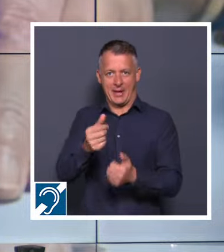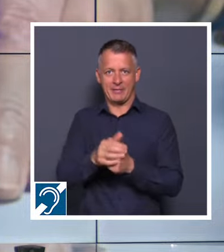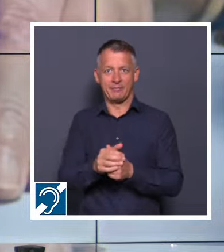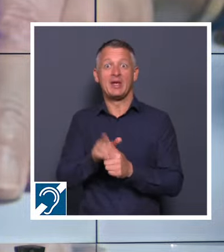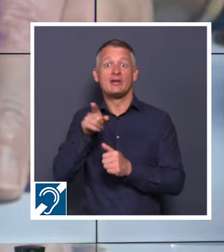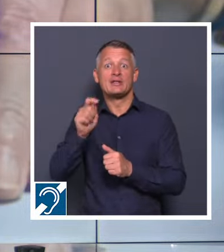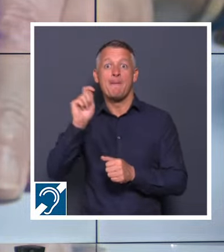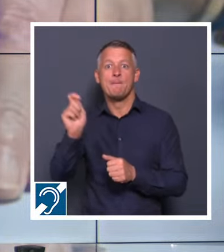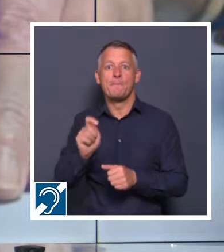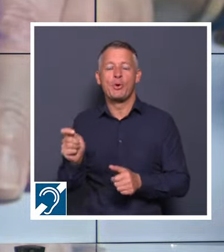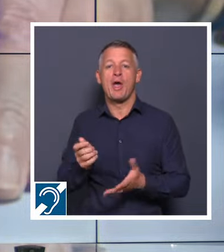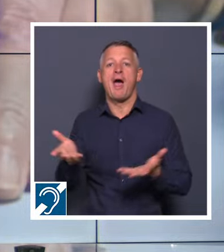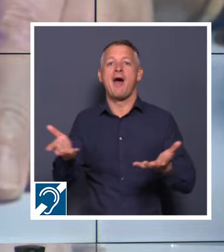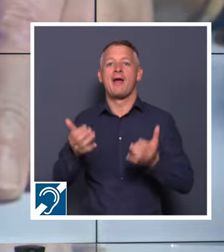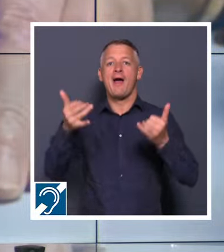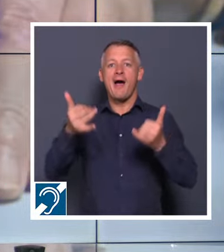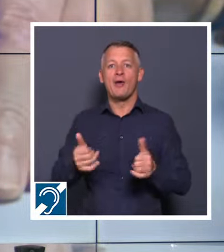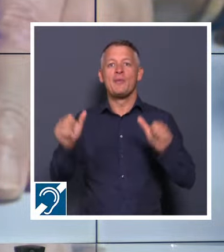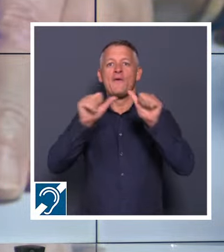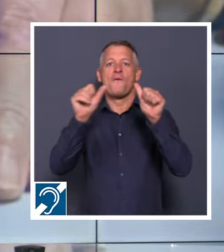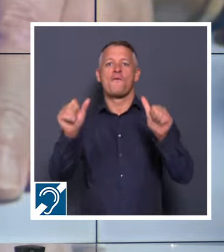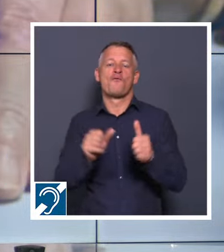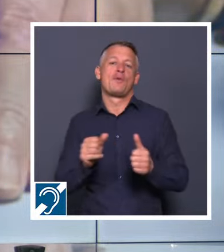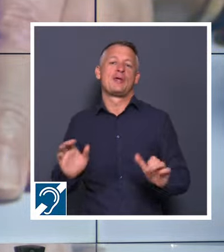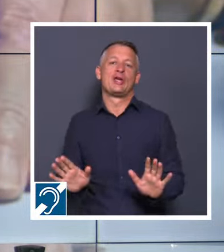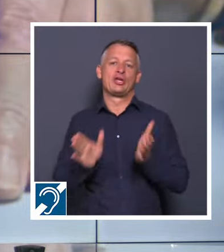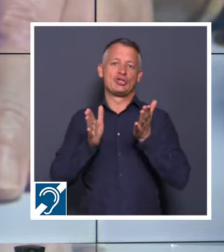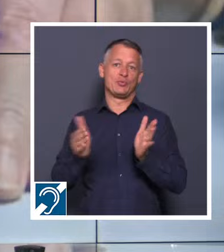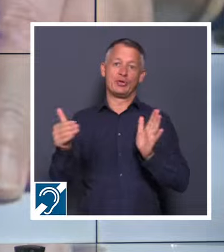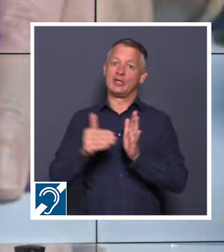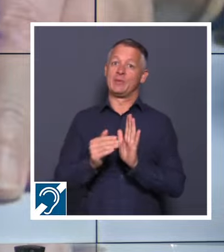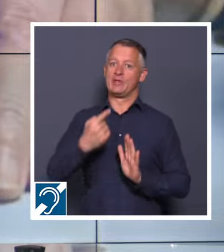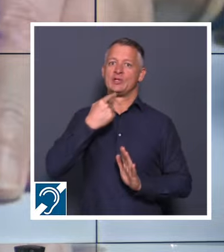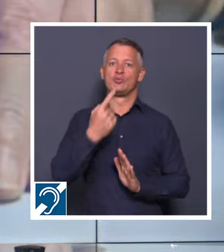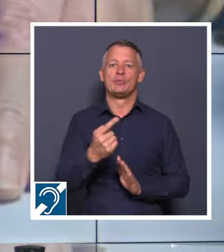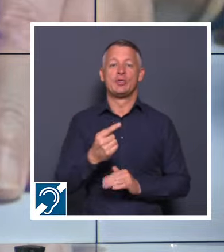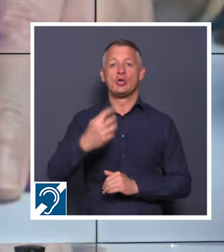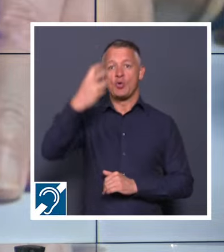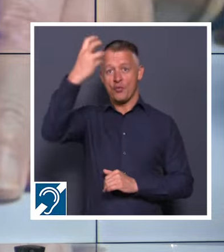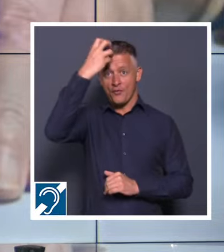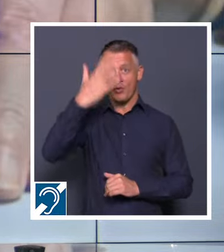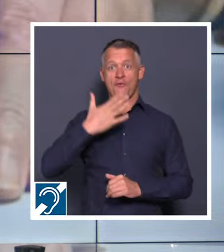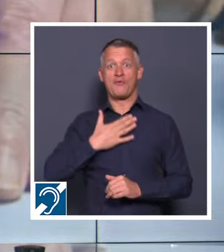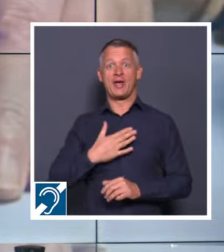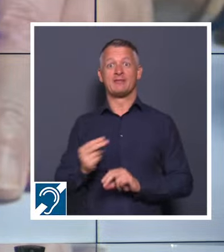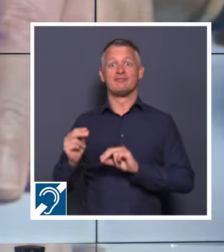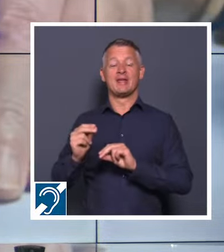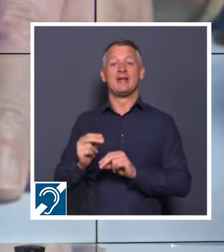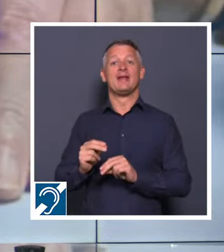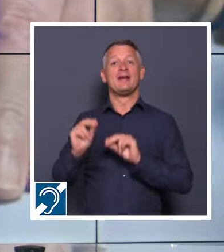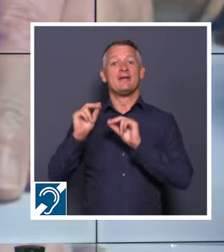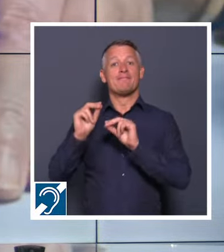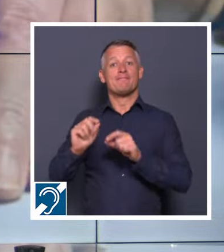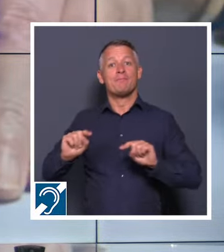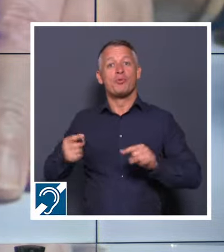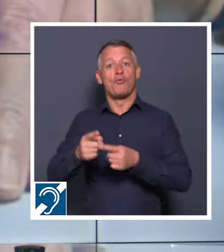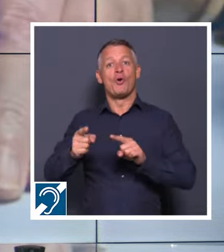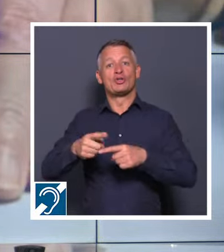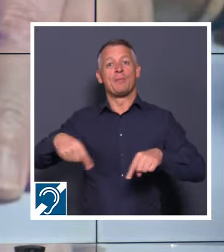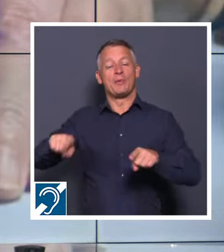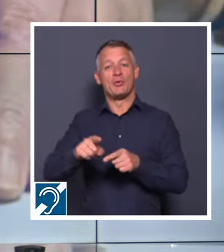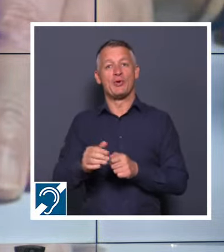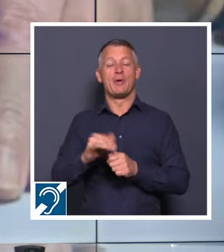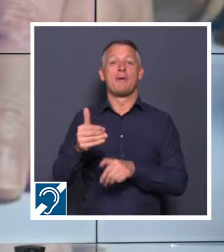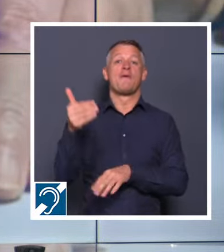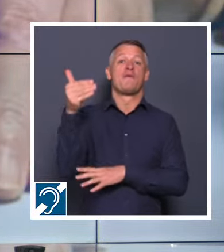care deocamdată e într-o formă provizorie, trebuie să precizăm asta, guvernul vrea să ne motiveze pe noi toți, persoane fizice sau juridice,